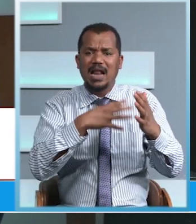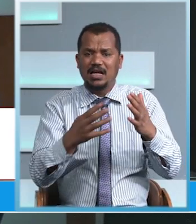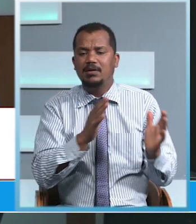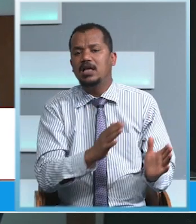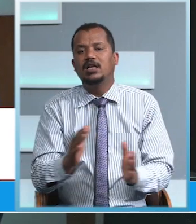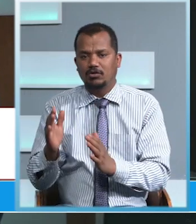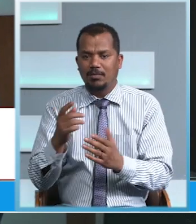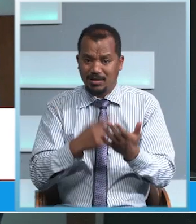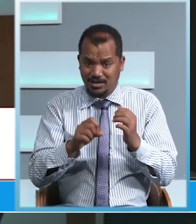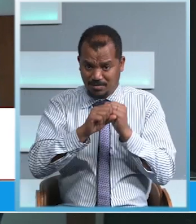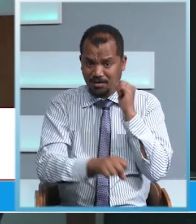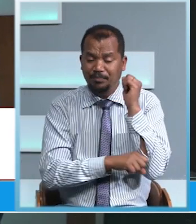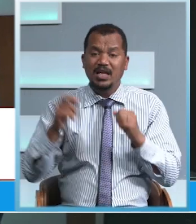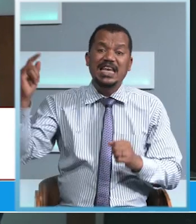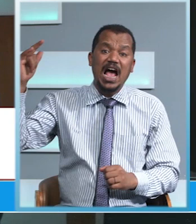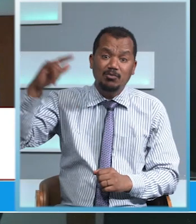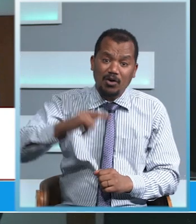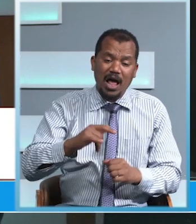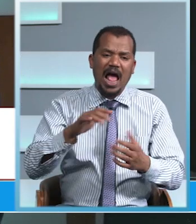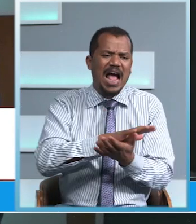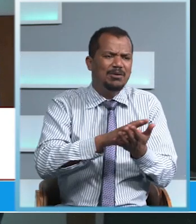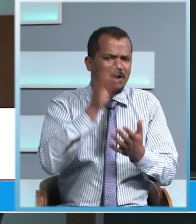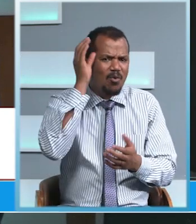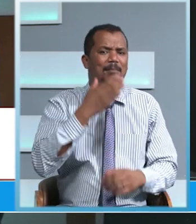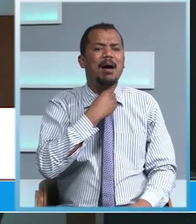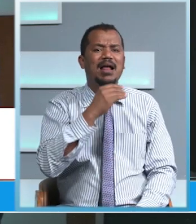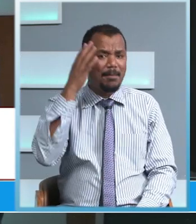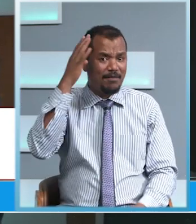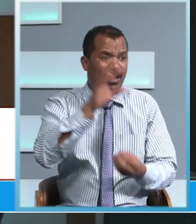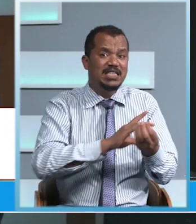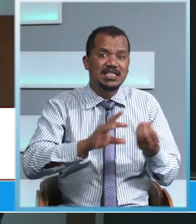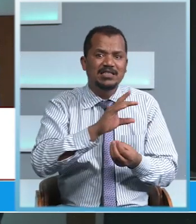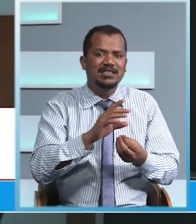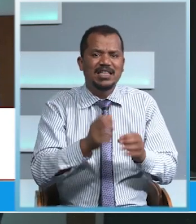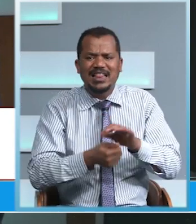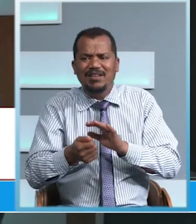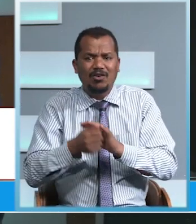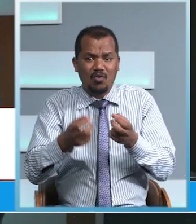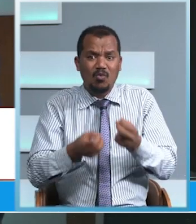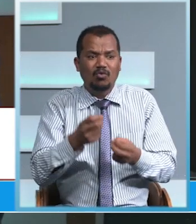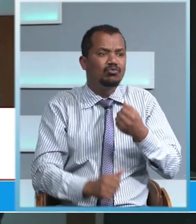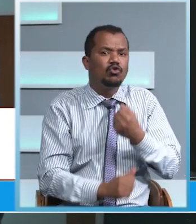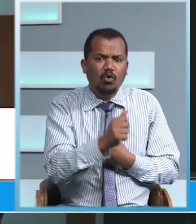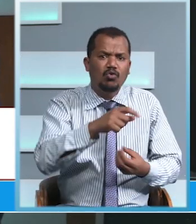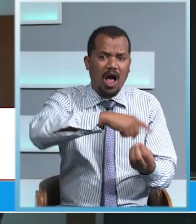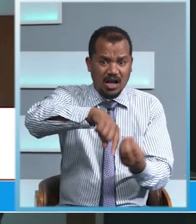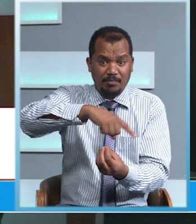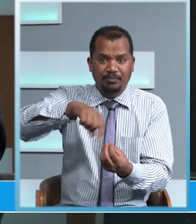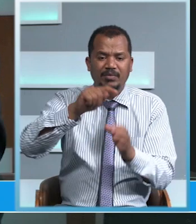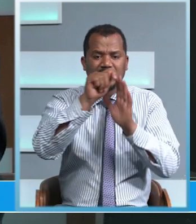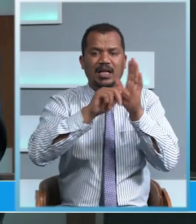የተለያዩ መርሃ ግብሮችን አዘጋጅቷል። በዚሁ መሰረት ዲያስፖራው አሸባሪው ህወሓት በአማራና በአፋር ክልሎች የተፈናቀሉ ወገኖች